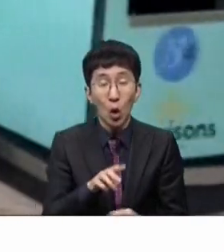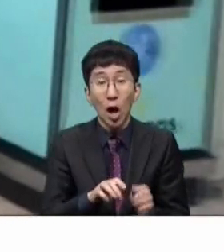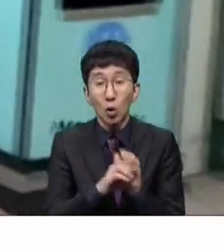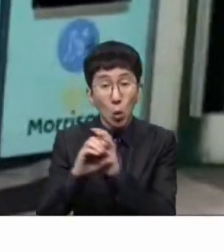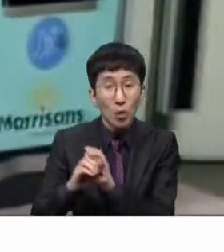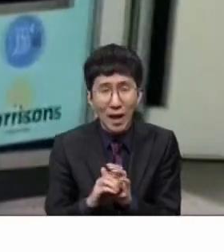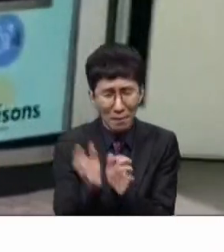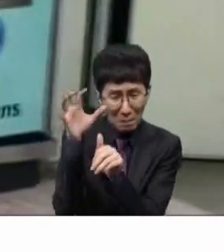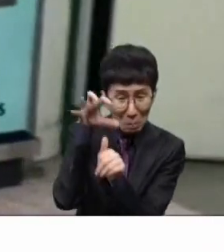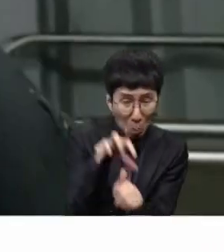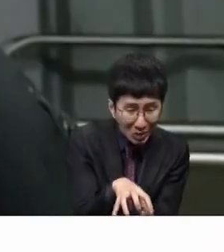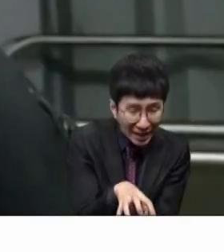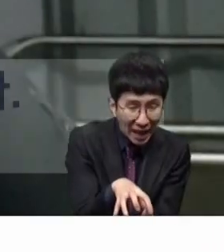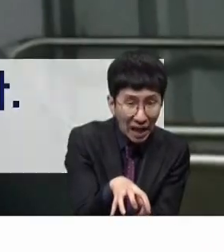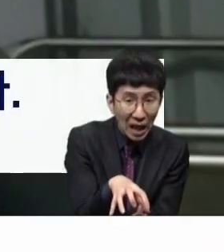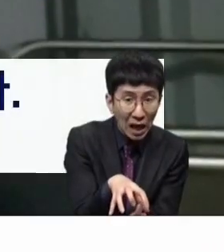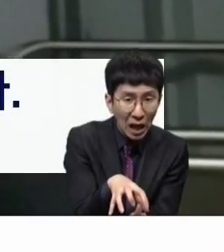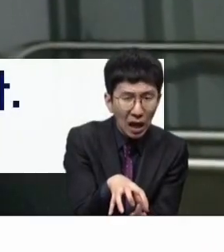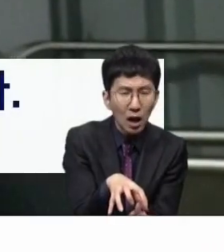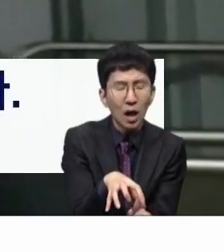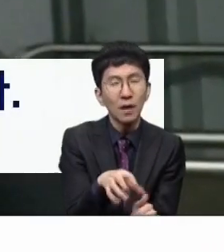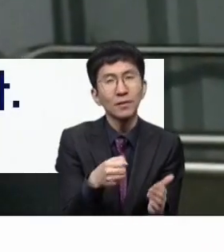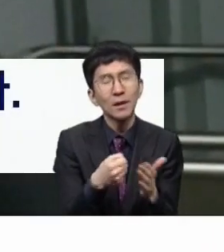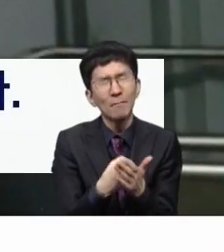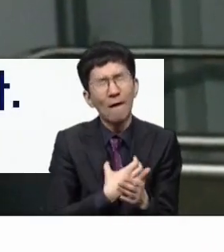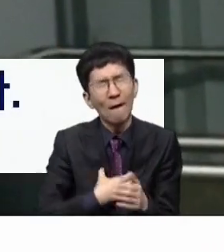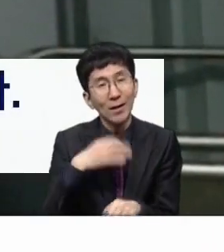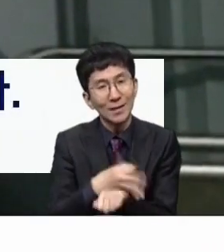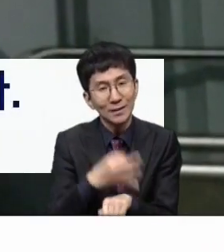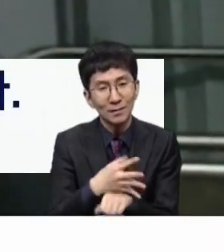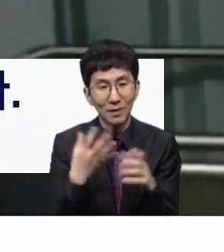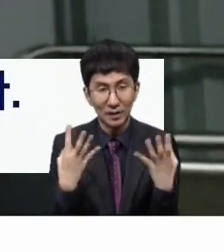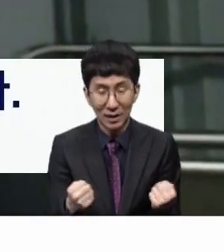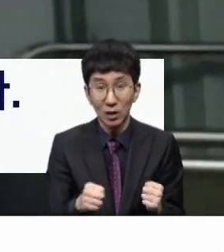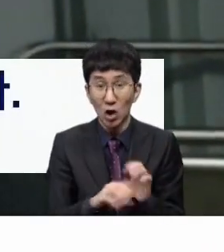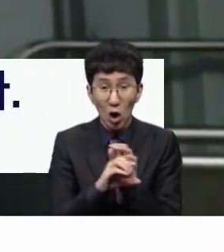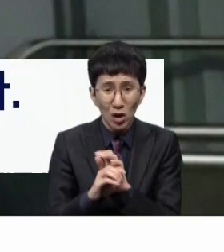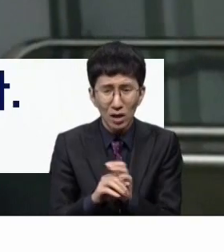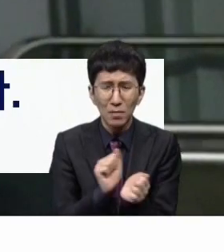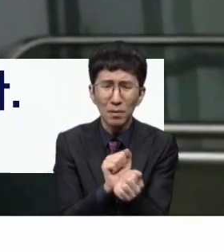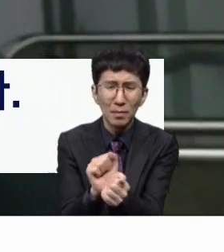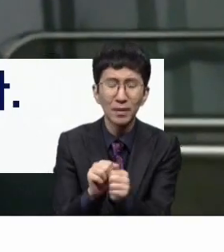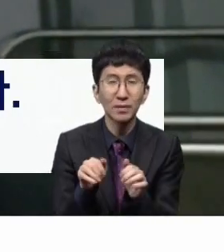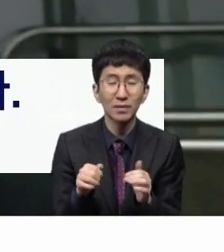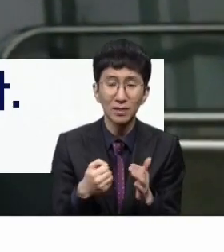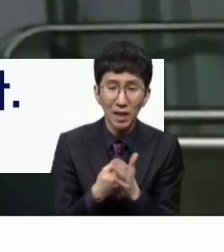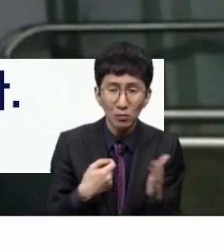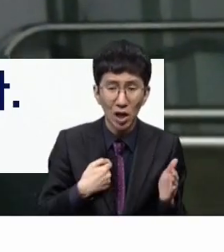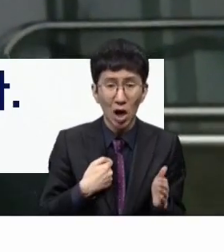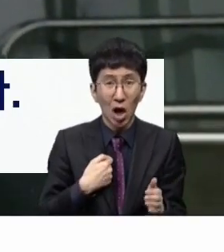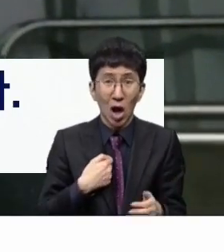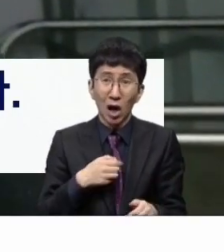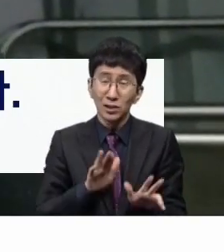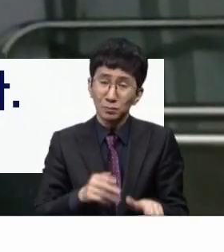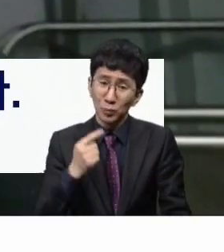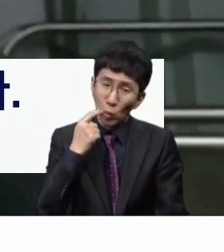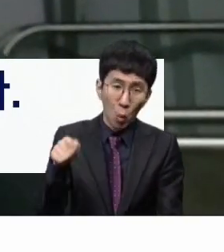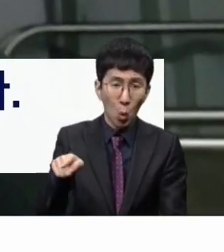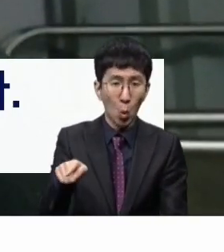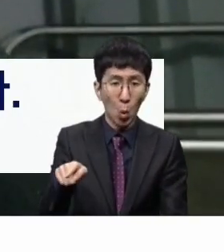사재기가 심해졌습니다. Definitely because of the increase rate. It's far